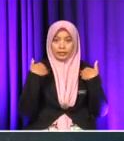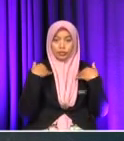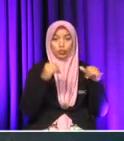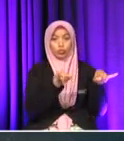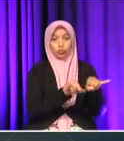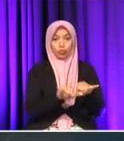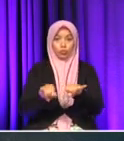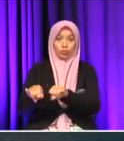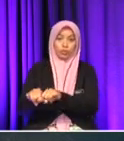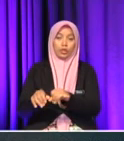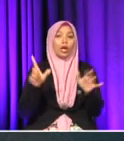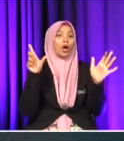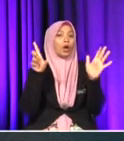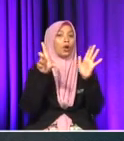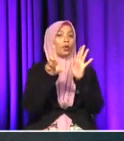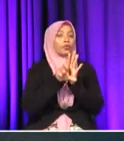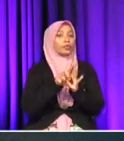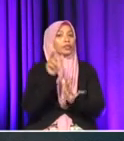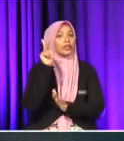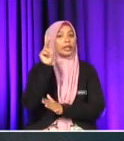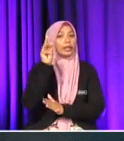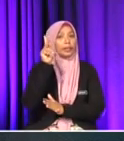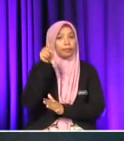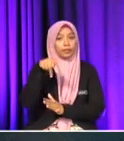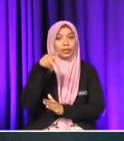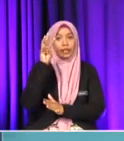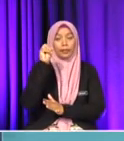memberi logo katakan Kementerian pelajaran Indonesia